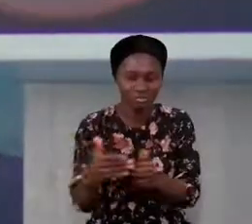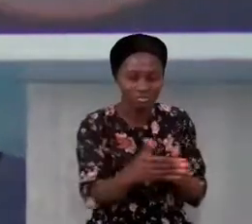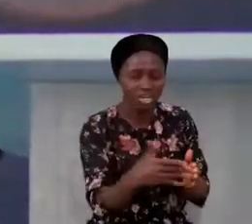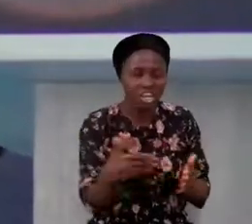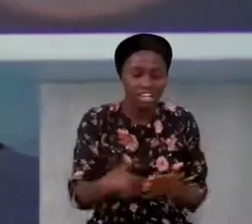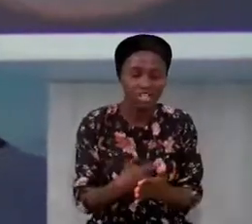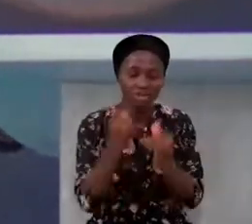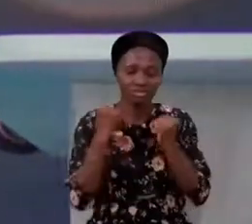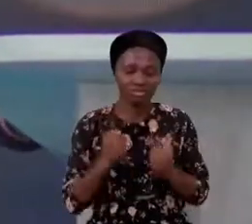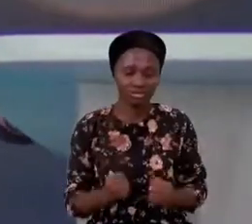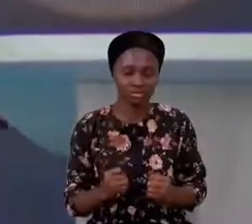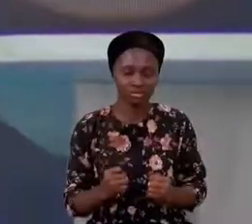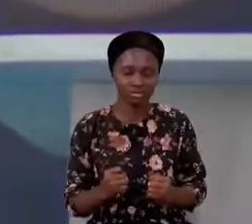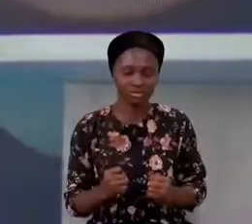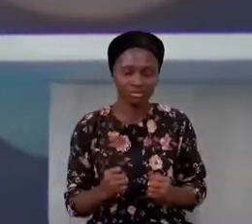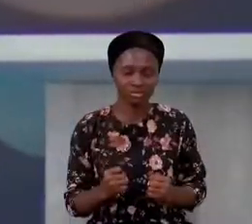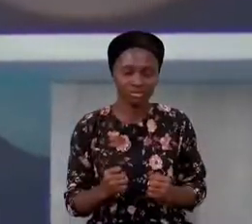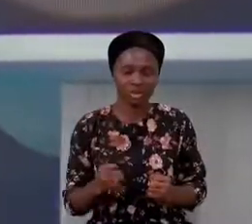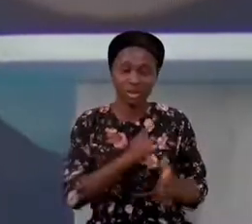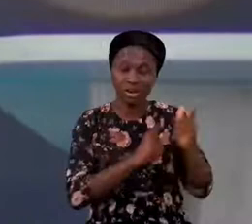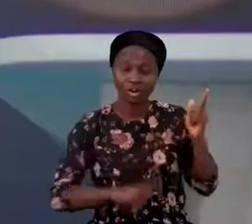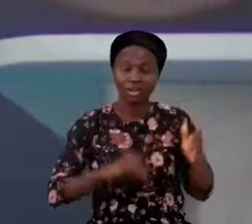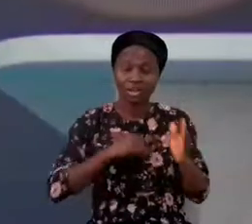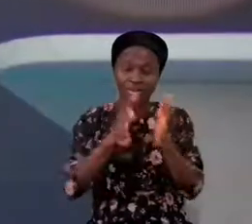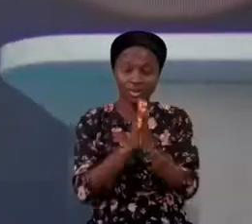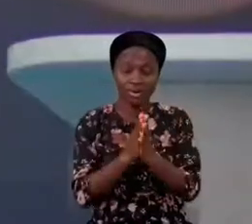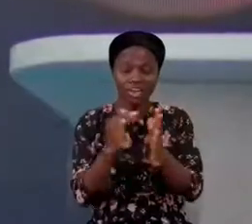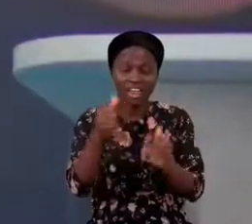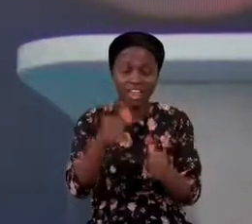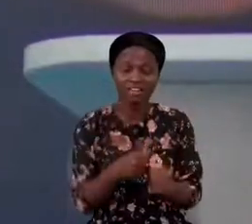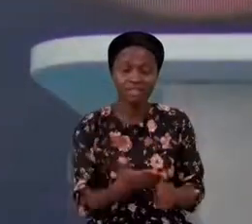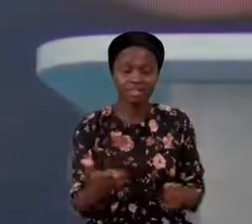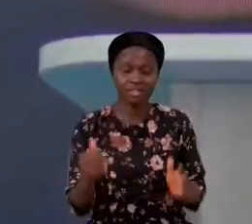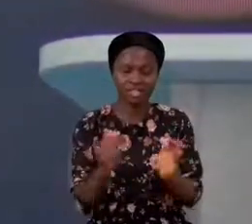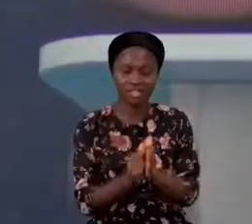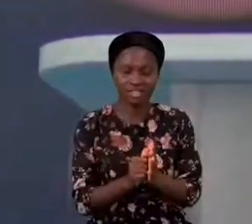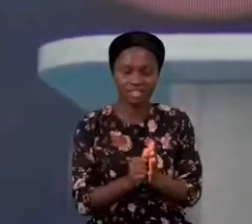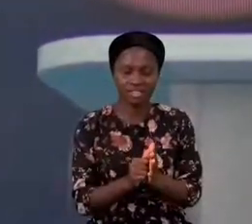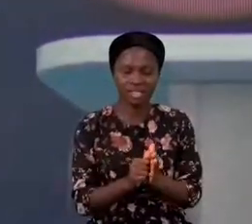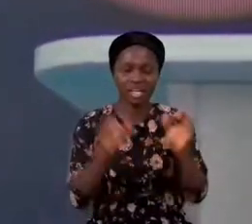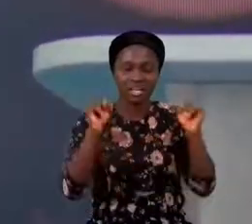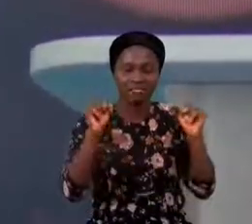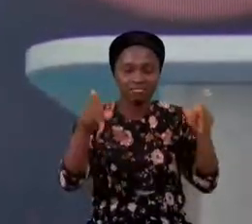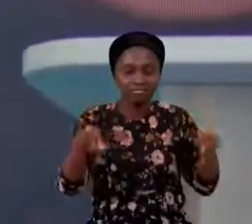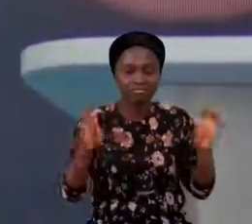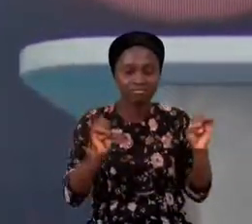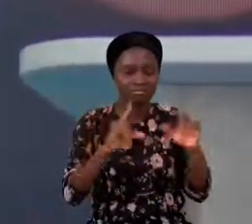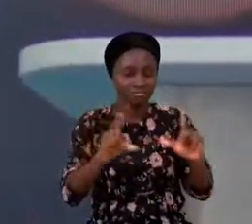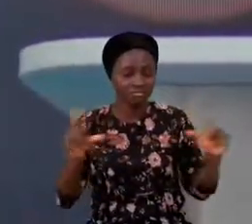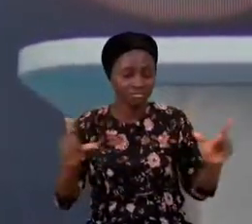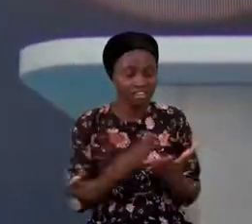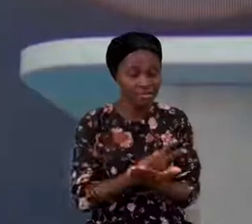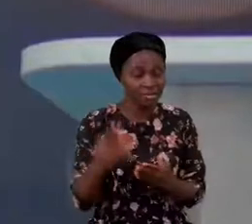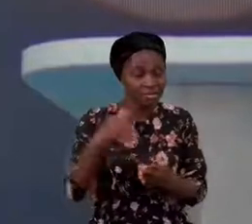tout ce qui définit l'échec dans n'importe quelle vie, dans la vie des jeunes garçons, filles,